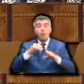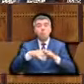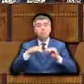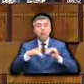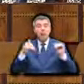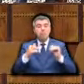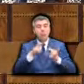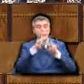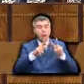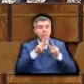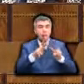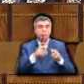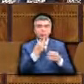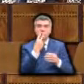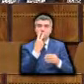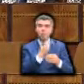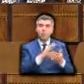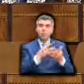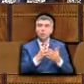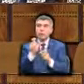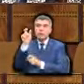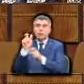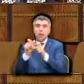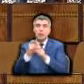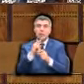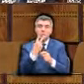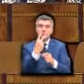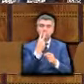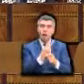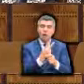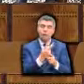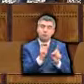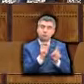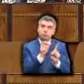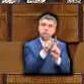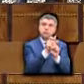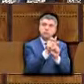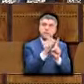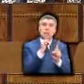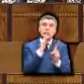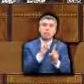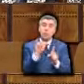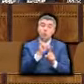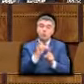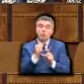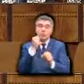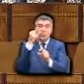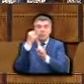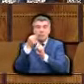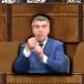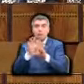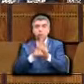بل أيضا خص يتقاسمها معكم الرأي العام، لأن الرأي العام الآن يتابع باهتمام كبير ما يقع في أفريقيا على